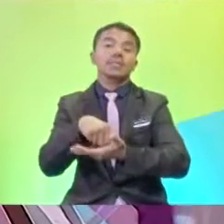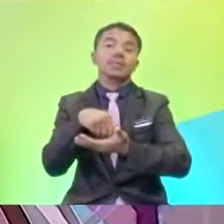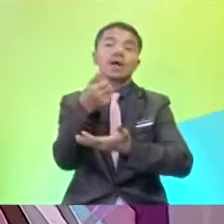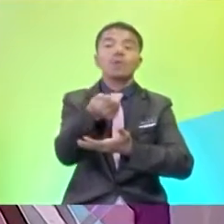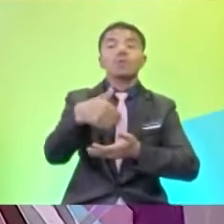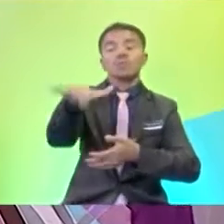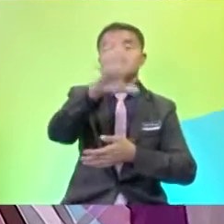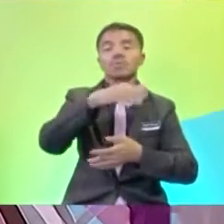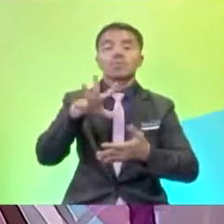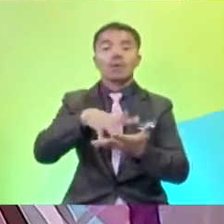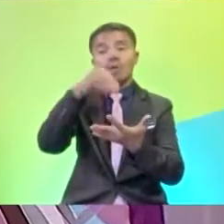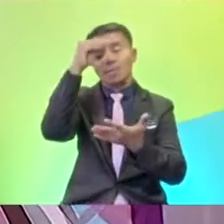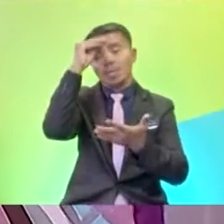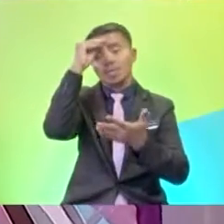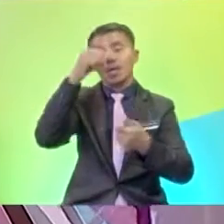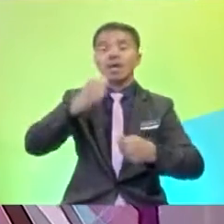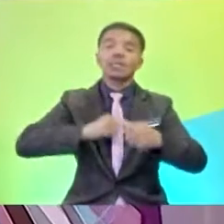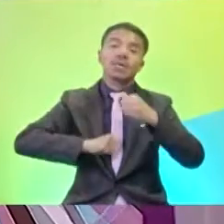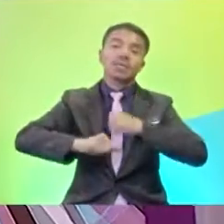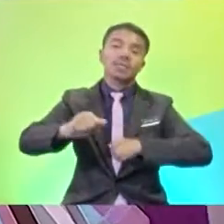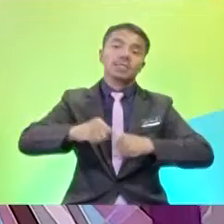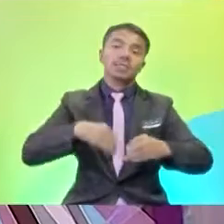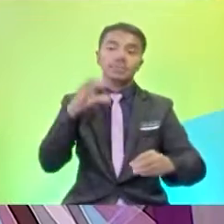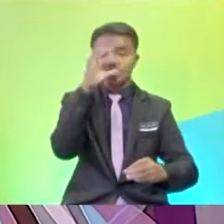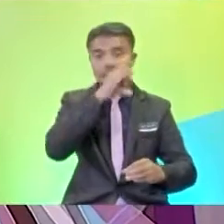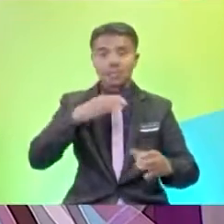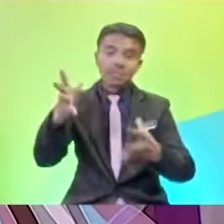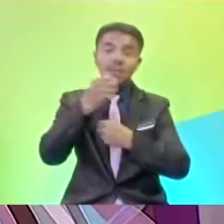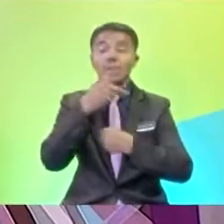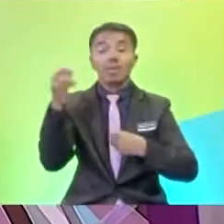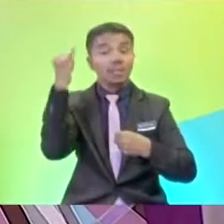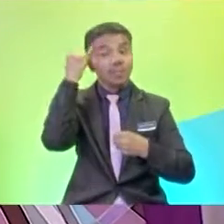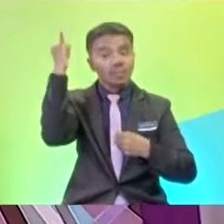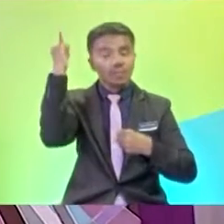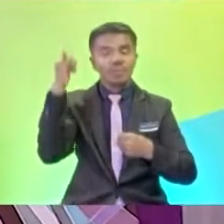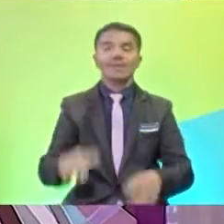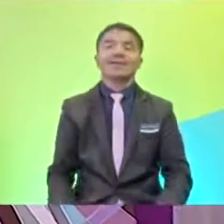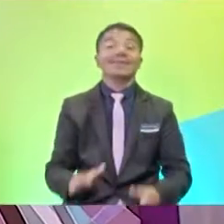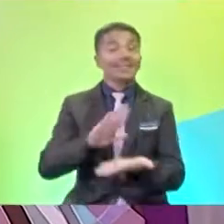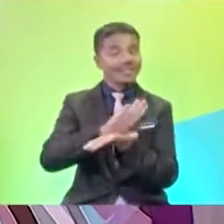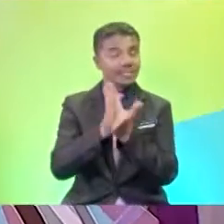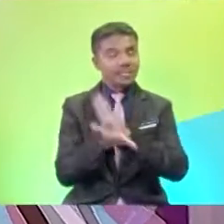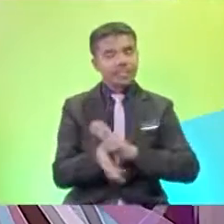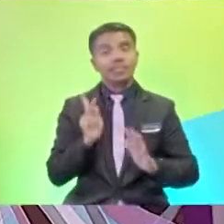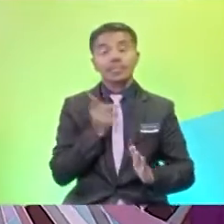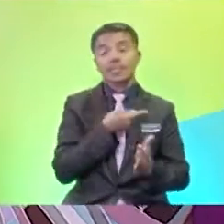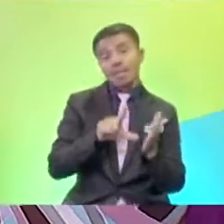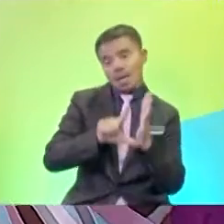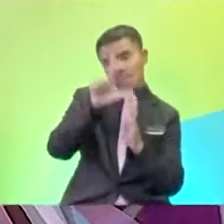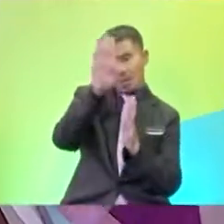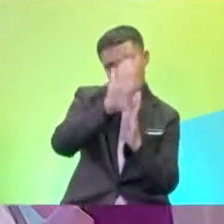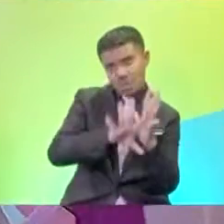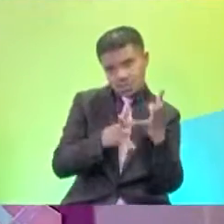menuduh ilmuwan kepentingannya jadi kita lebih semangat untuk mengamalkan setiap hari